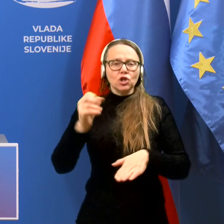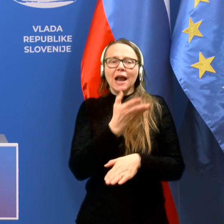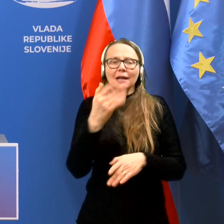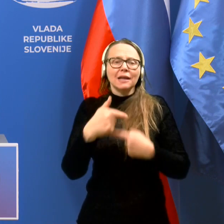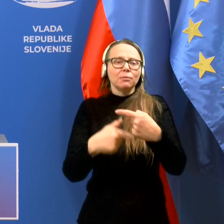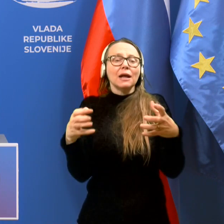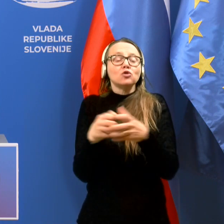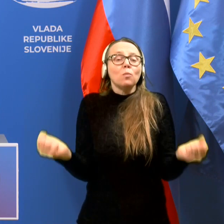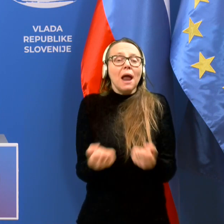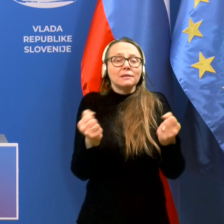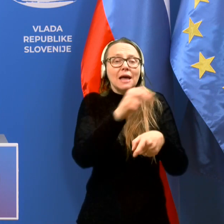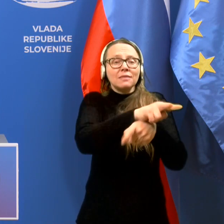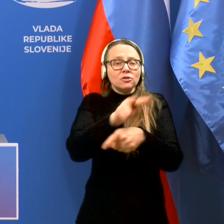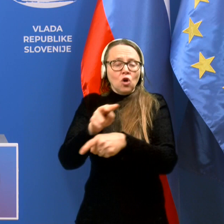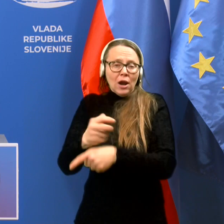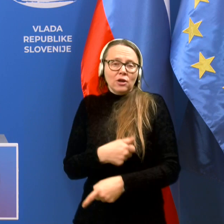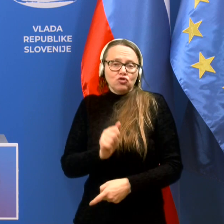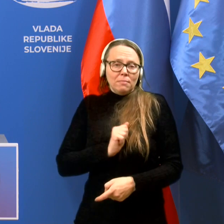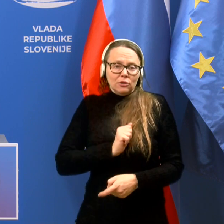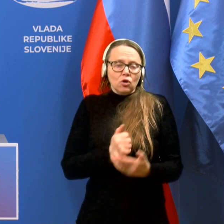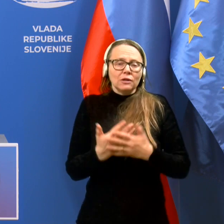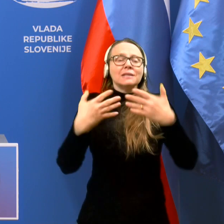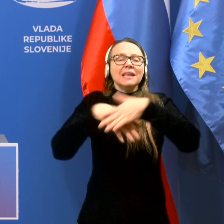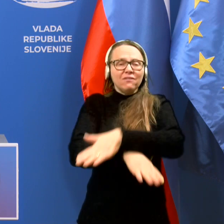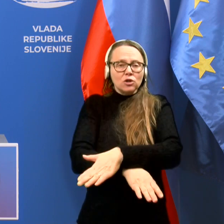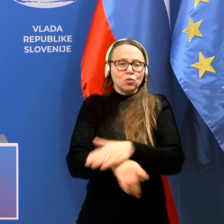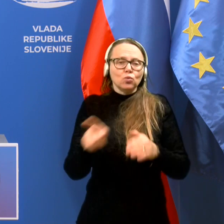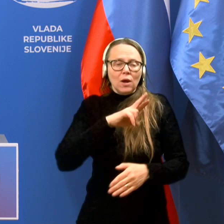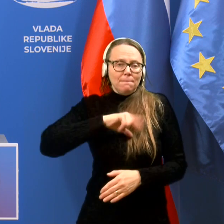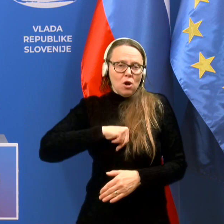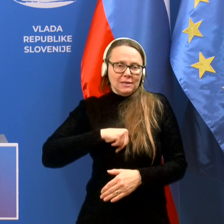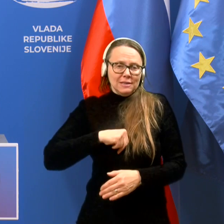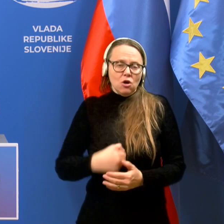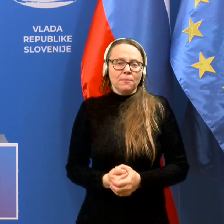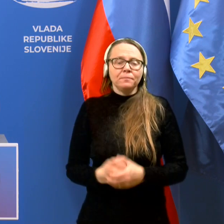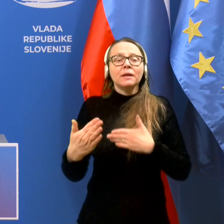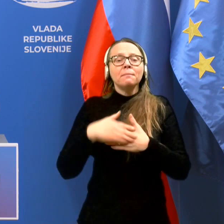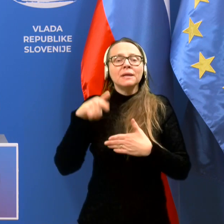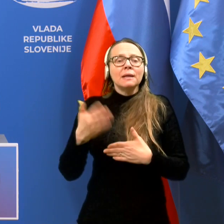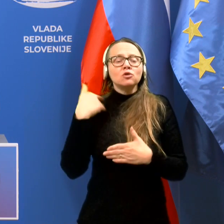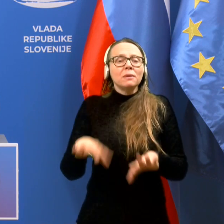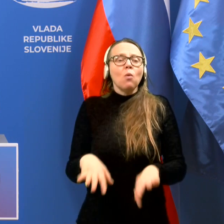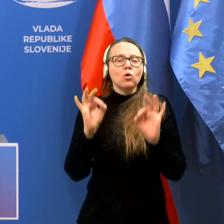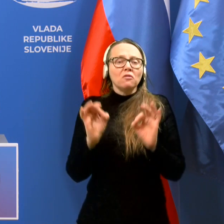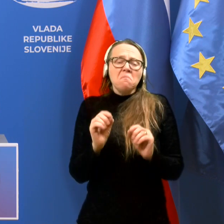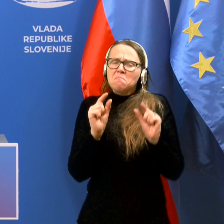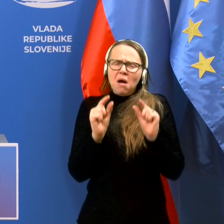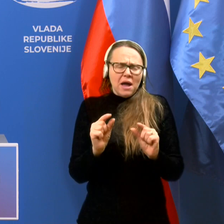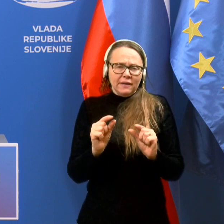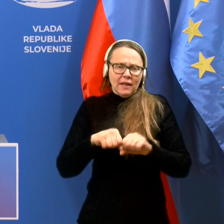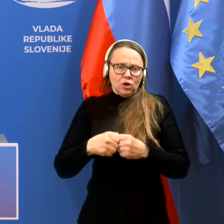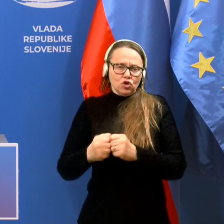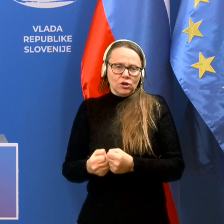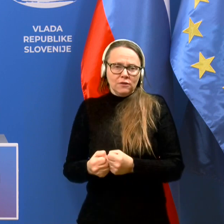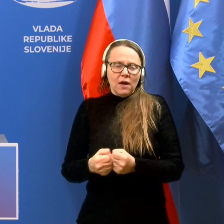potekala skupna akcija nadzora z Inšpektoratom za infrastrukturo in policijo. Pri tem so bile ugotovljene le manjše kršitve, in